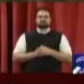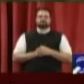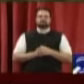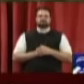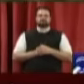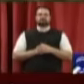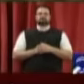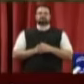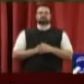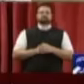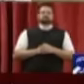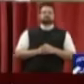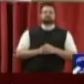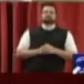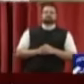N-ați acum cu noi așa.